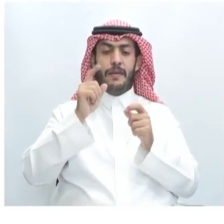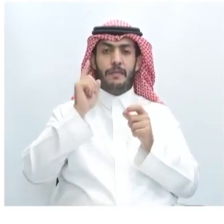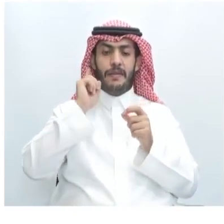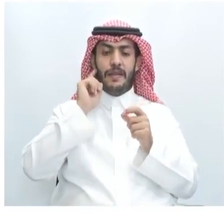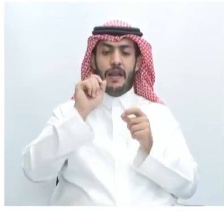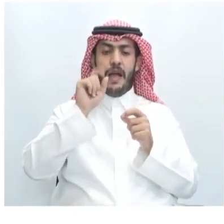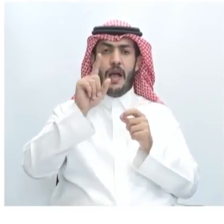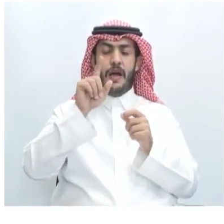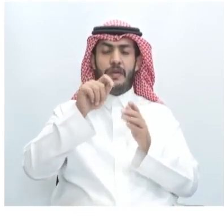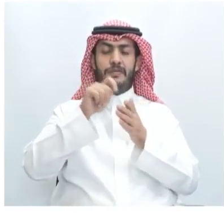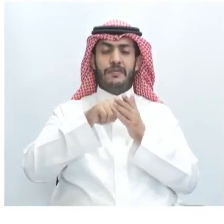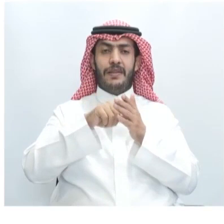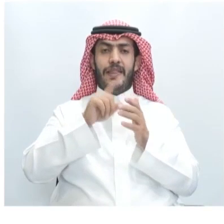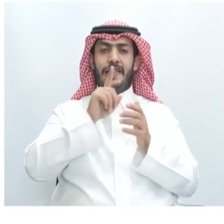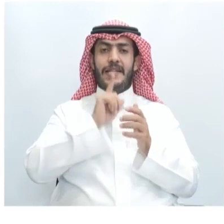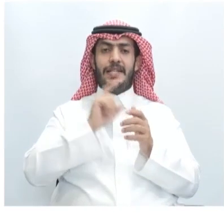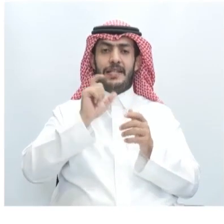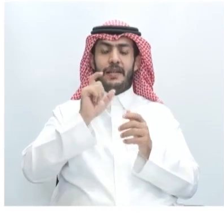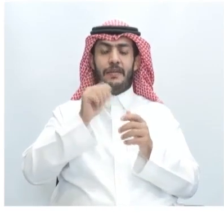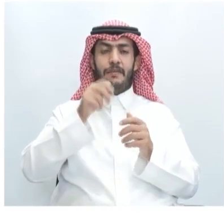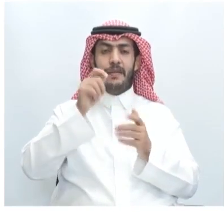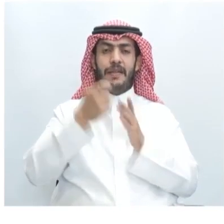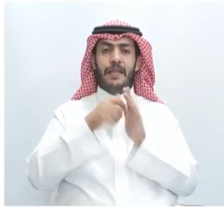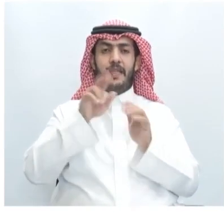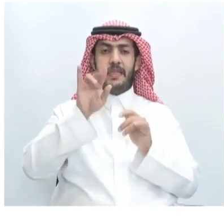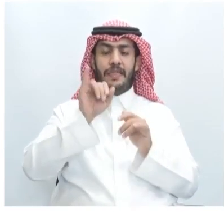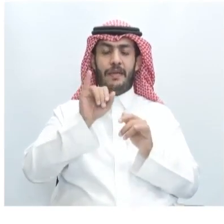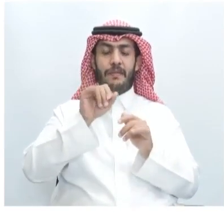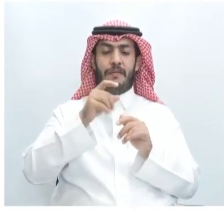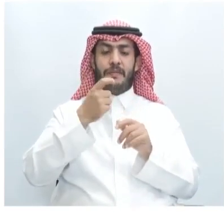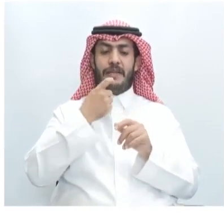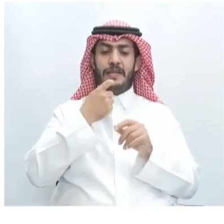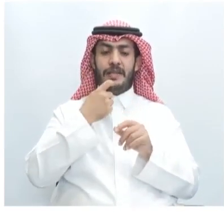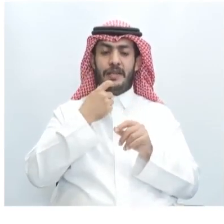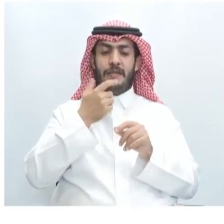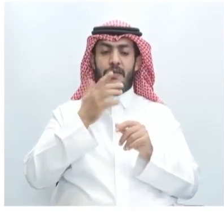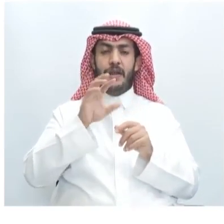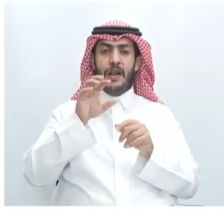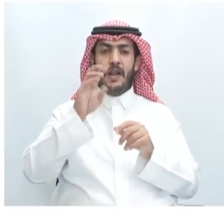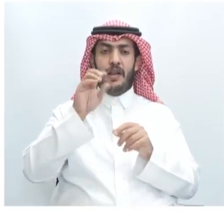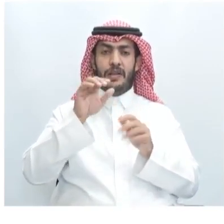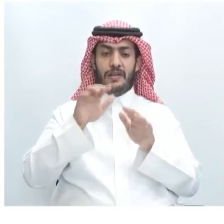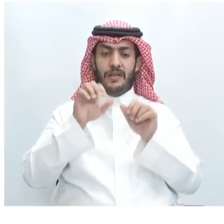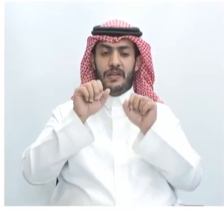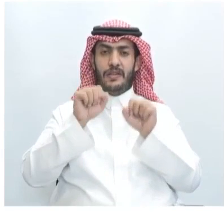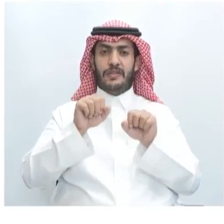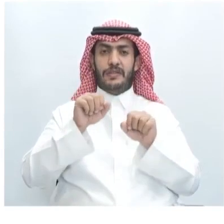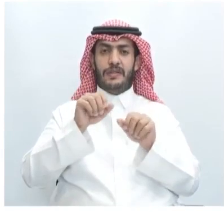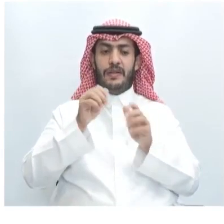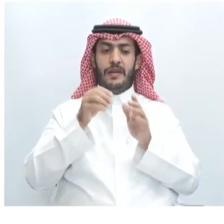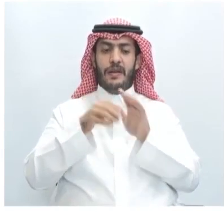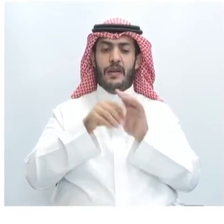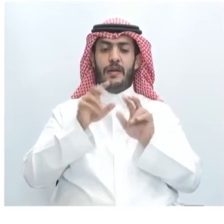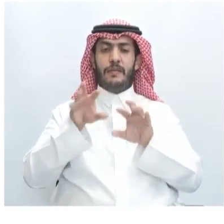مدنيه في التاريخ الاسلامي تمت كتابتها منذ هجره النبي محمد صلى الله عليه وسلم